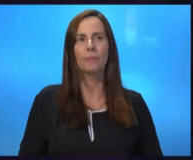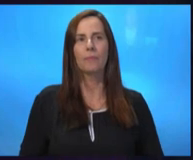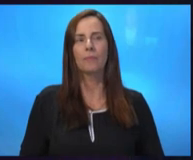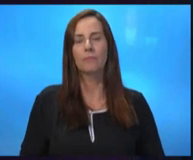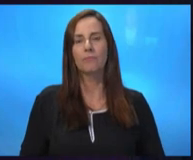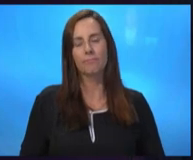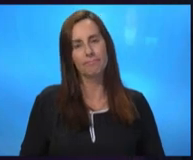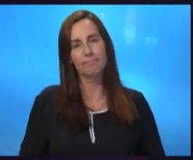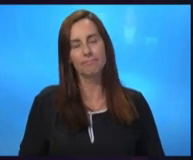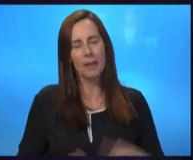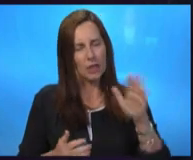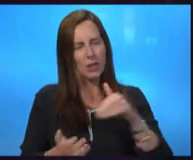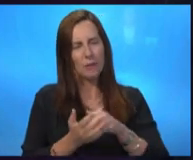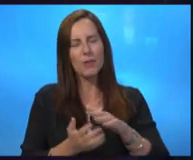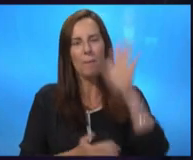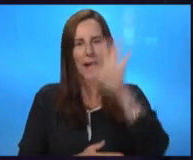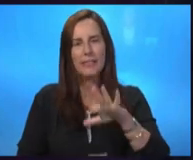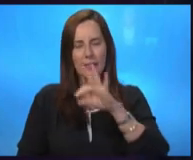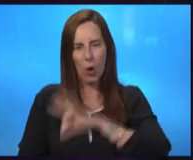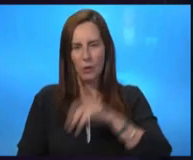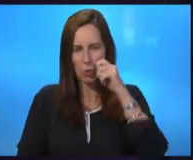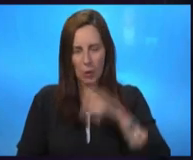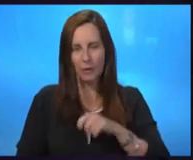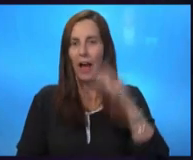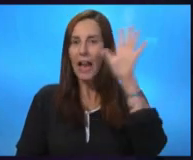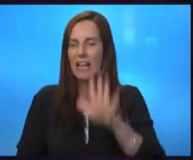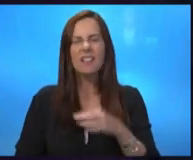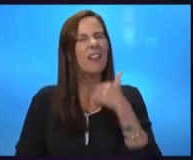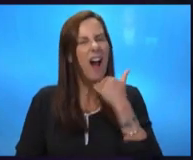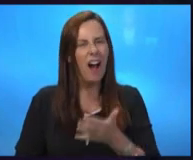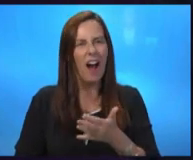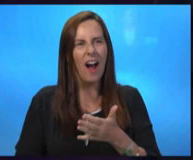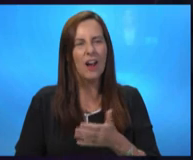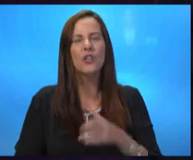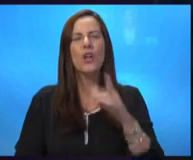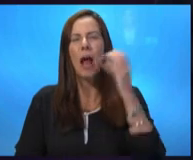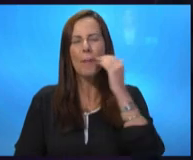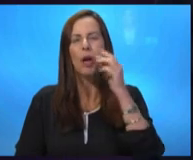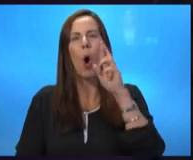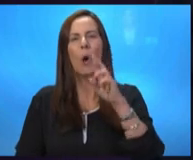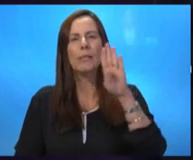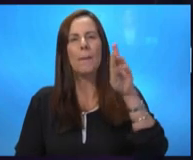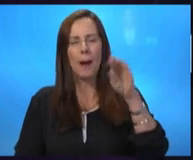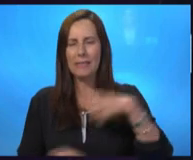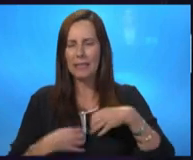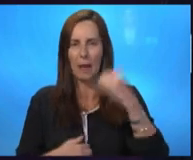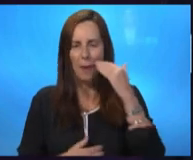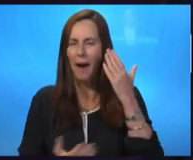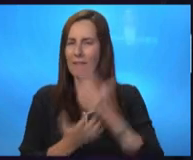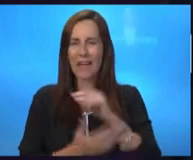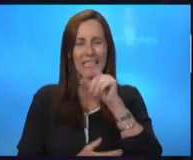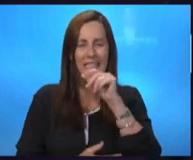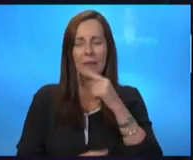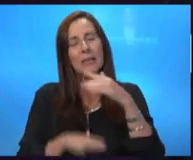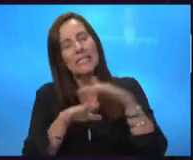המשך יבוא, אבל מהסרט הרוסי-אוקראיני הזה לסרט הרע של רוזן בר. השחקנית האמריקנית כבר צייצה ומתנצלות